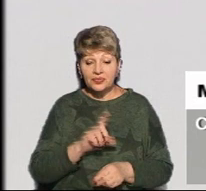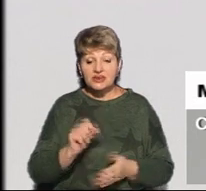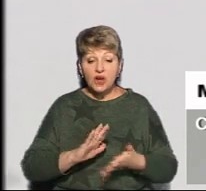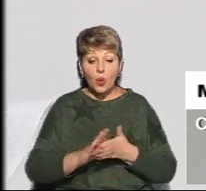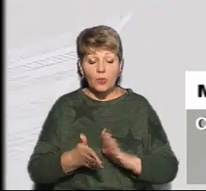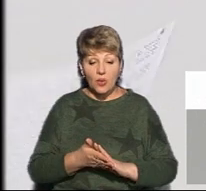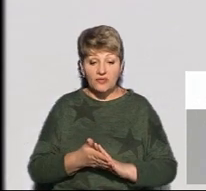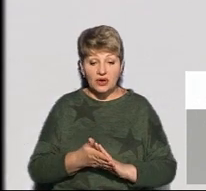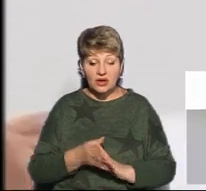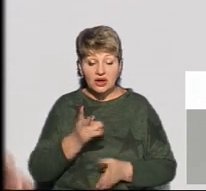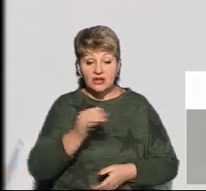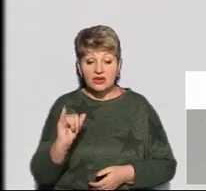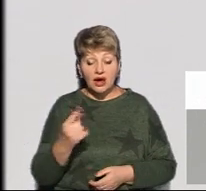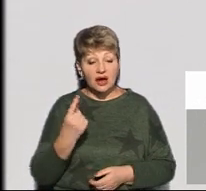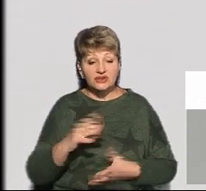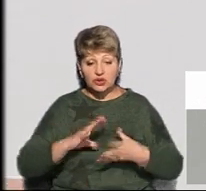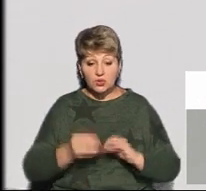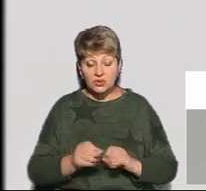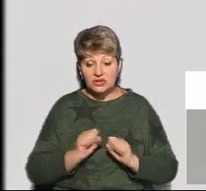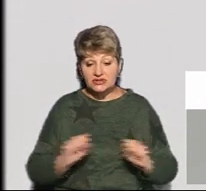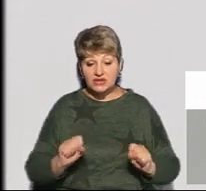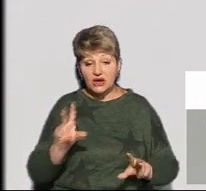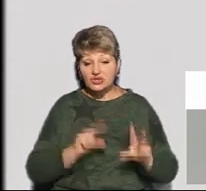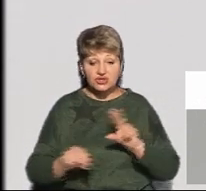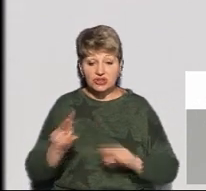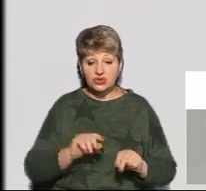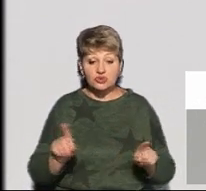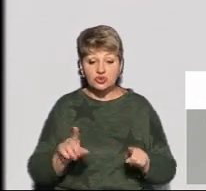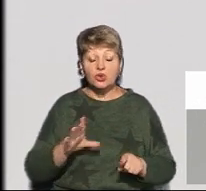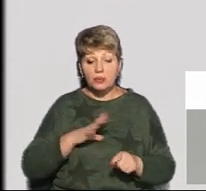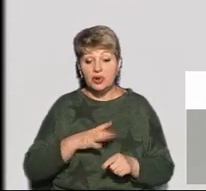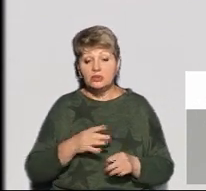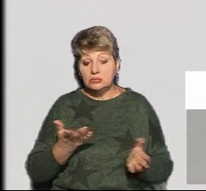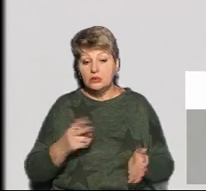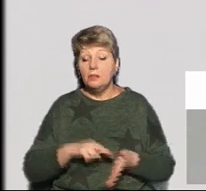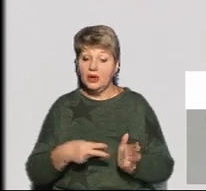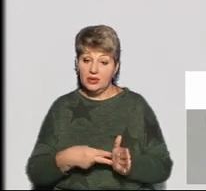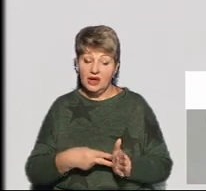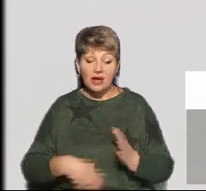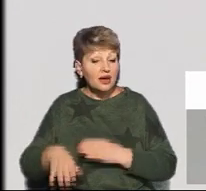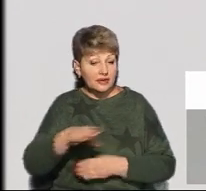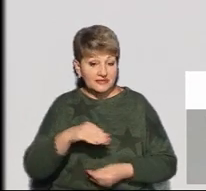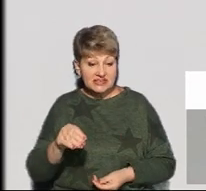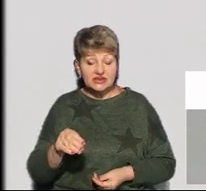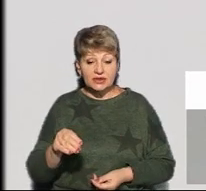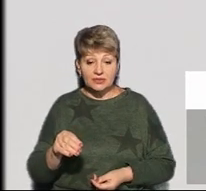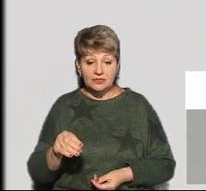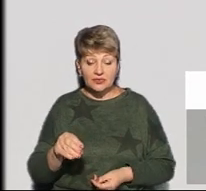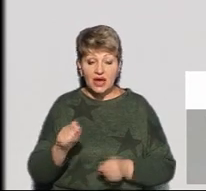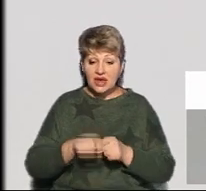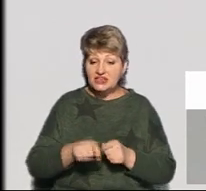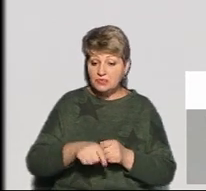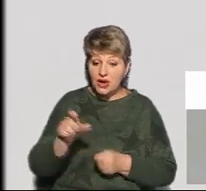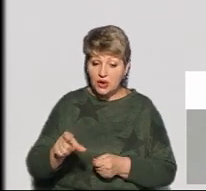умов жоден результат не можна вважати там, таким, що там був прогнозований. Я думаю, що всі